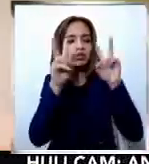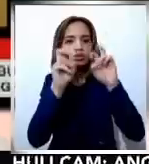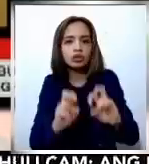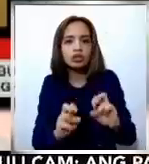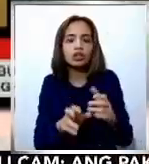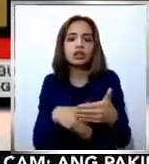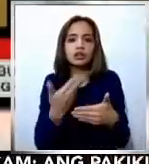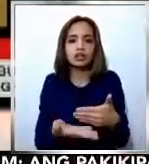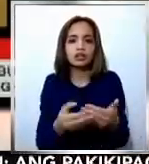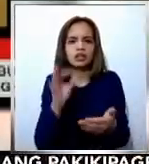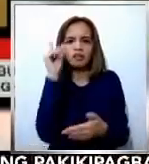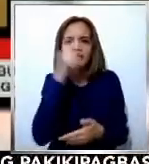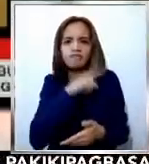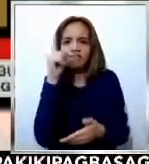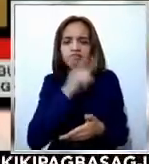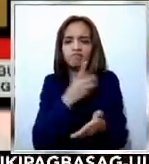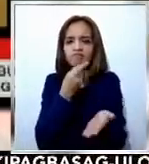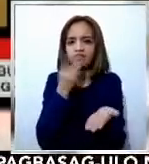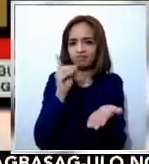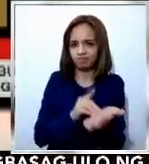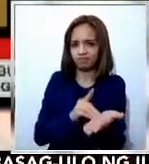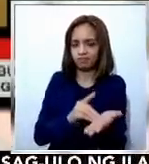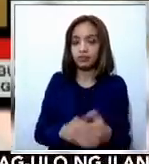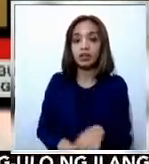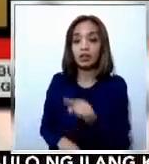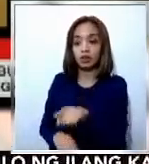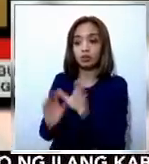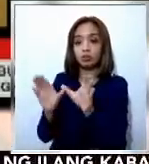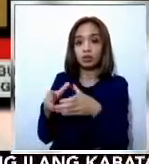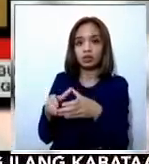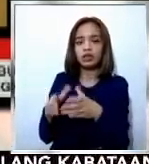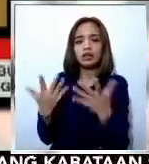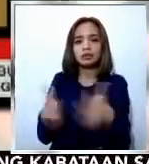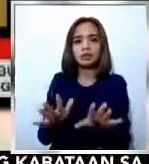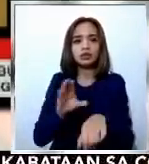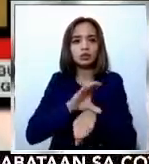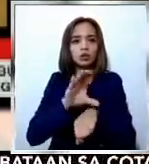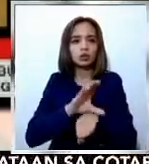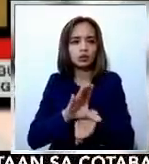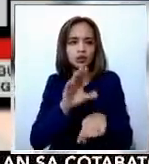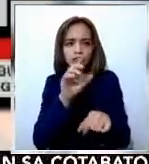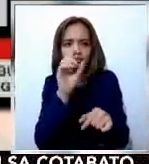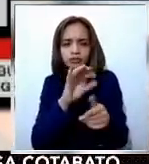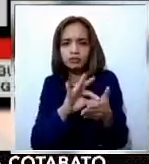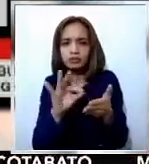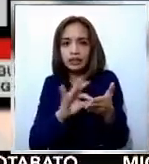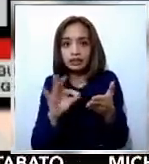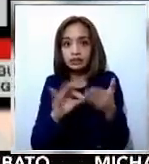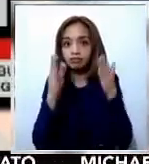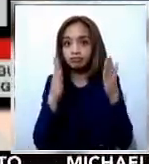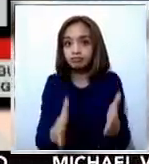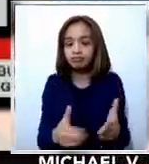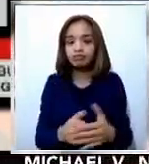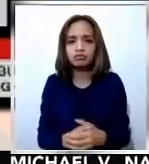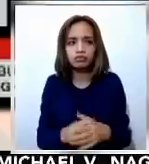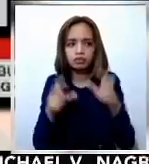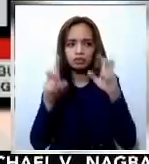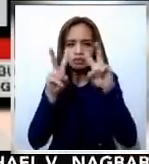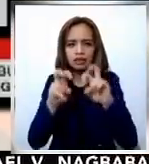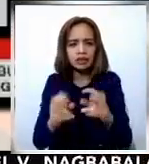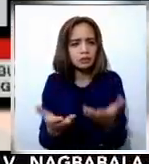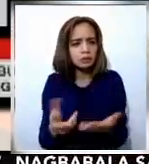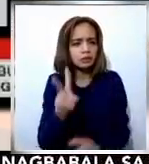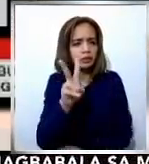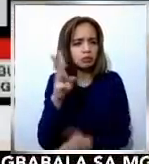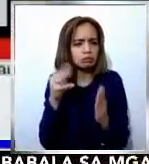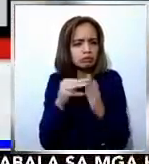documents. Iniharap din ng komite ang kinonsulta nitong private accountant at sa pag-aaral daw nito, tinatayang aabot sa 2 billion pesos